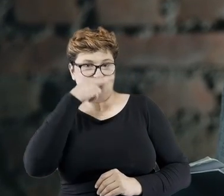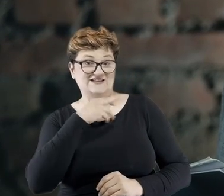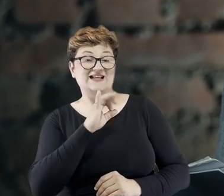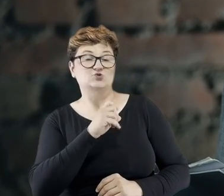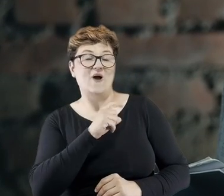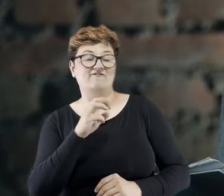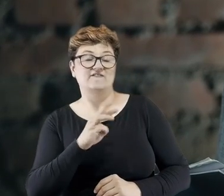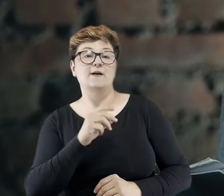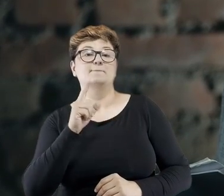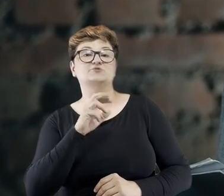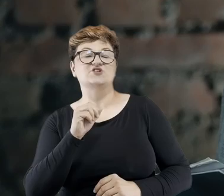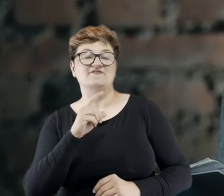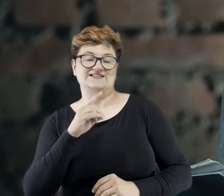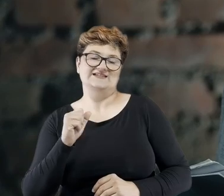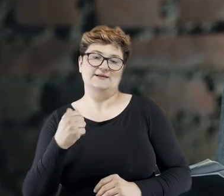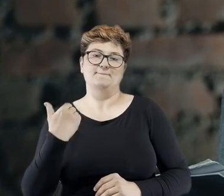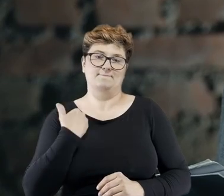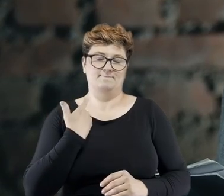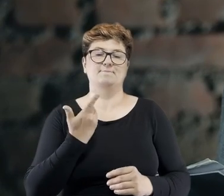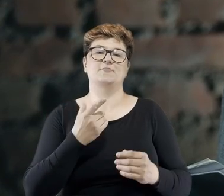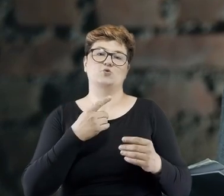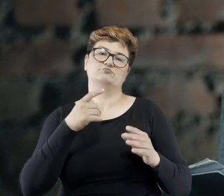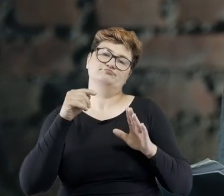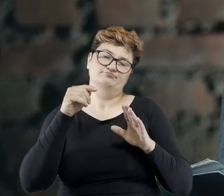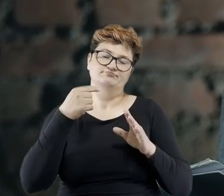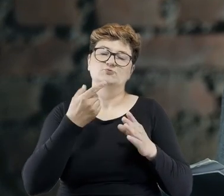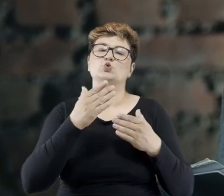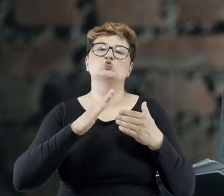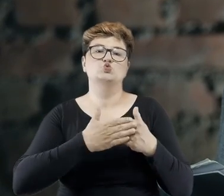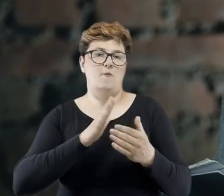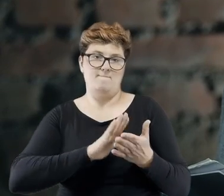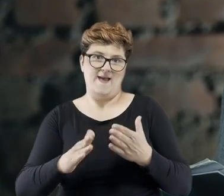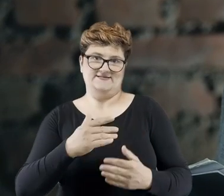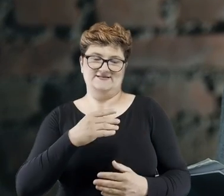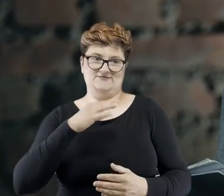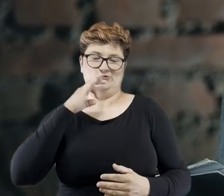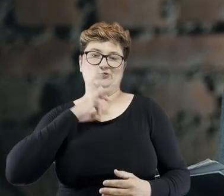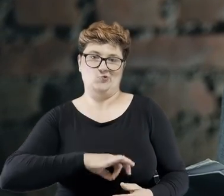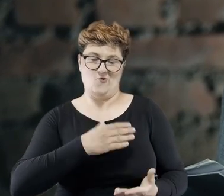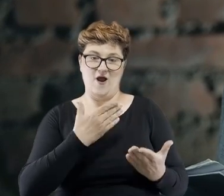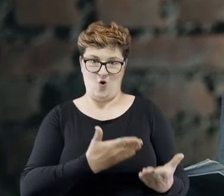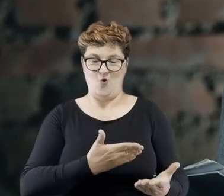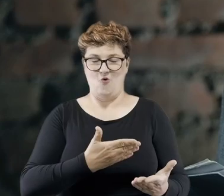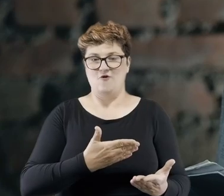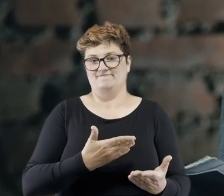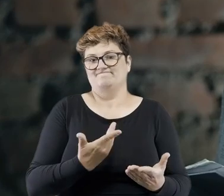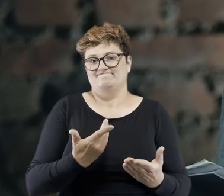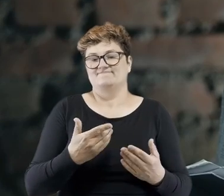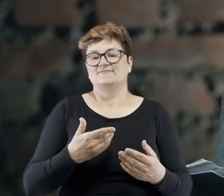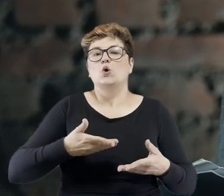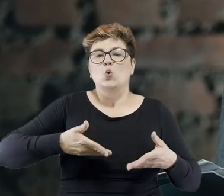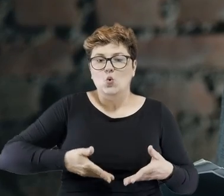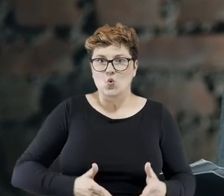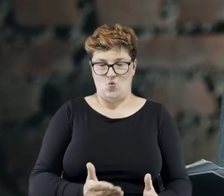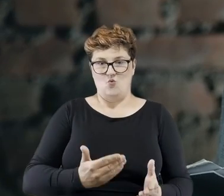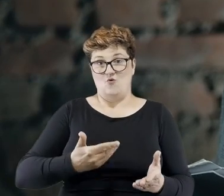Stanisław Przybyszewski, którego była nieślubną córką i jej narodziny były